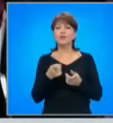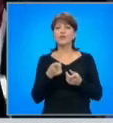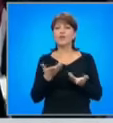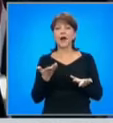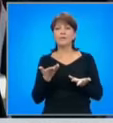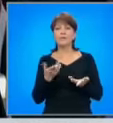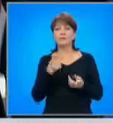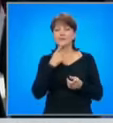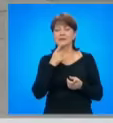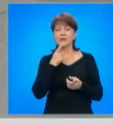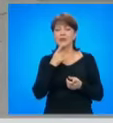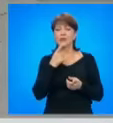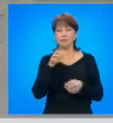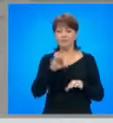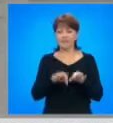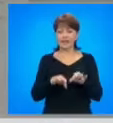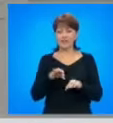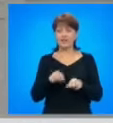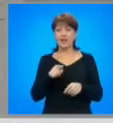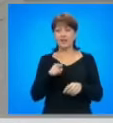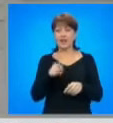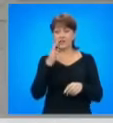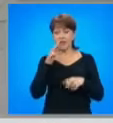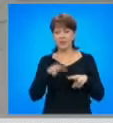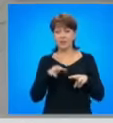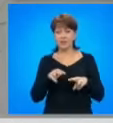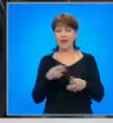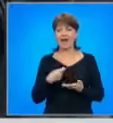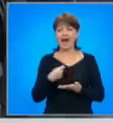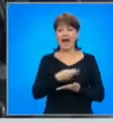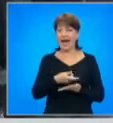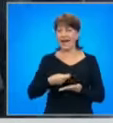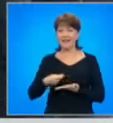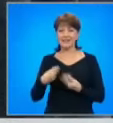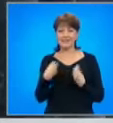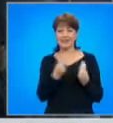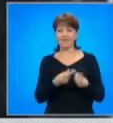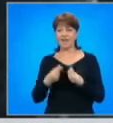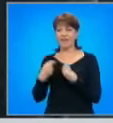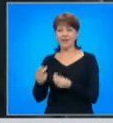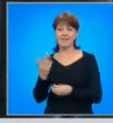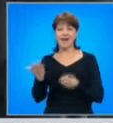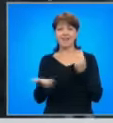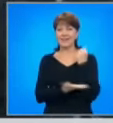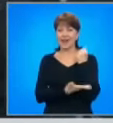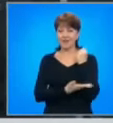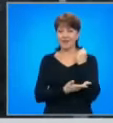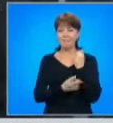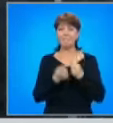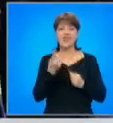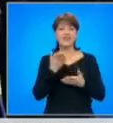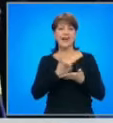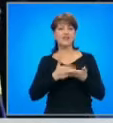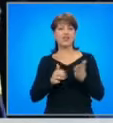така наречения корпоративен вод. Такива практики се наблюдаваха и при раздаването на дърва на определени места. Една значителна част от